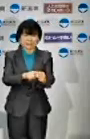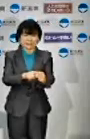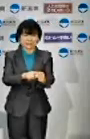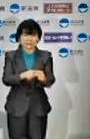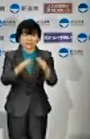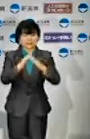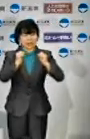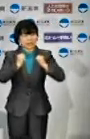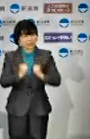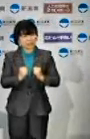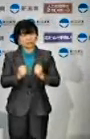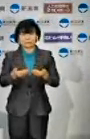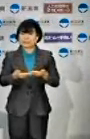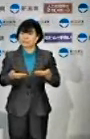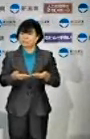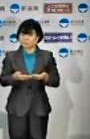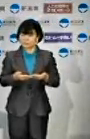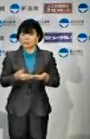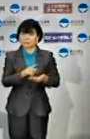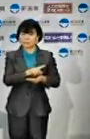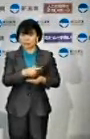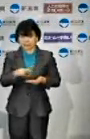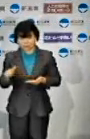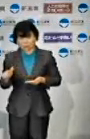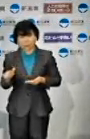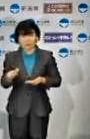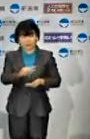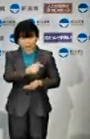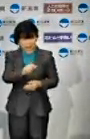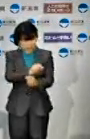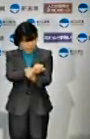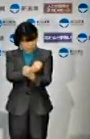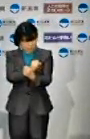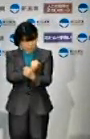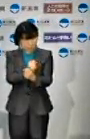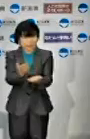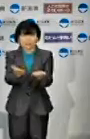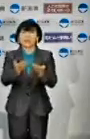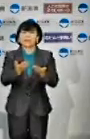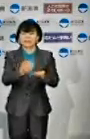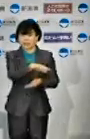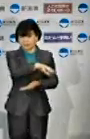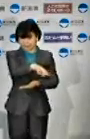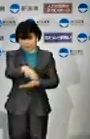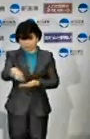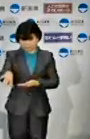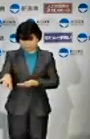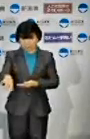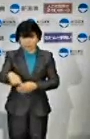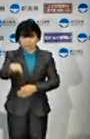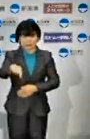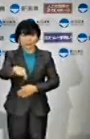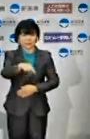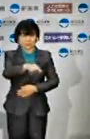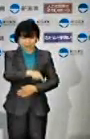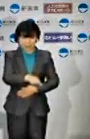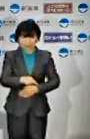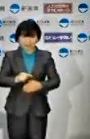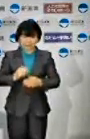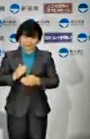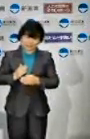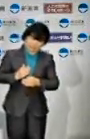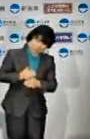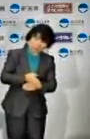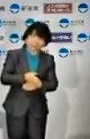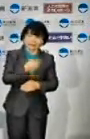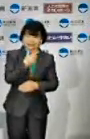在宅勤務とかですね、随分いろんな工夫をしていただいてます。そうしたことでなんとか乗り切っていきたい